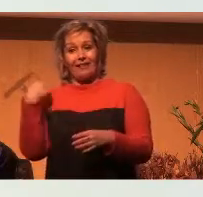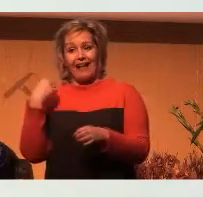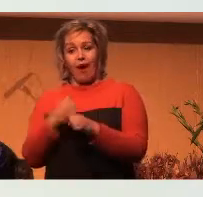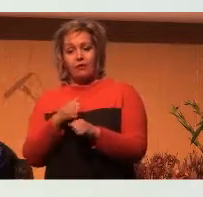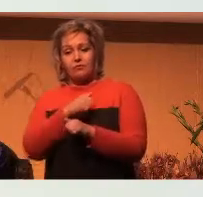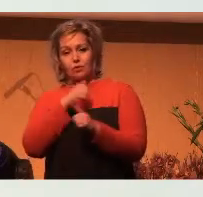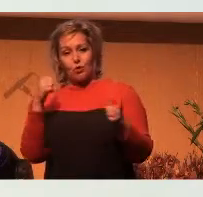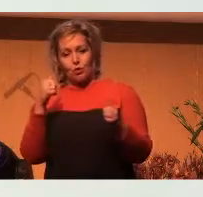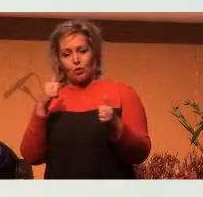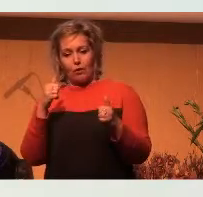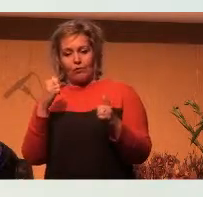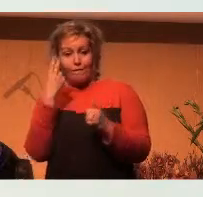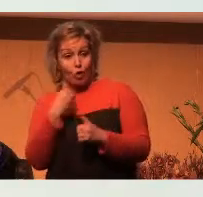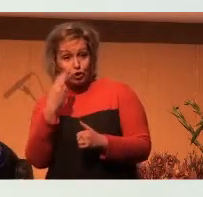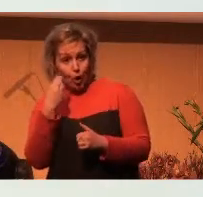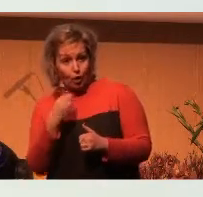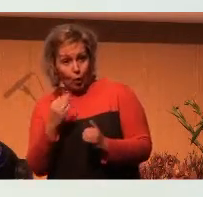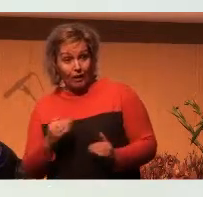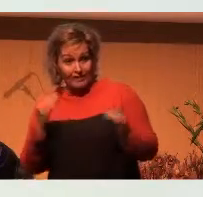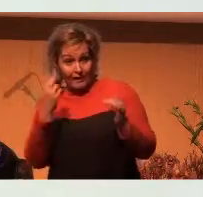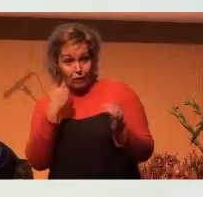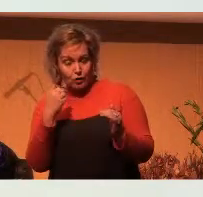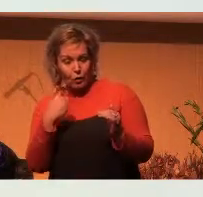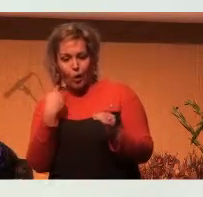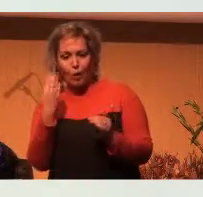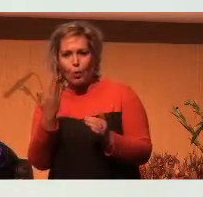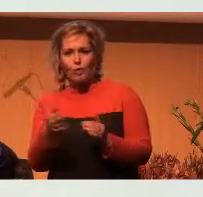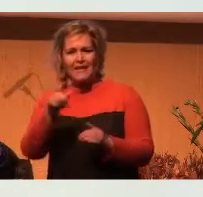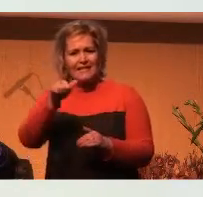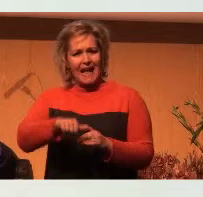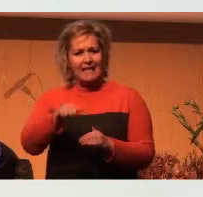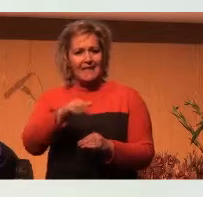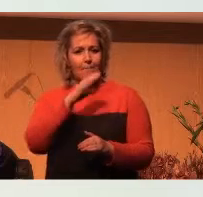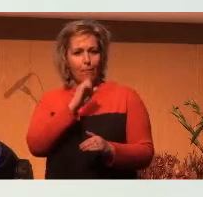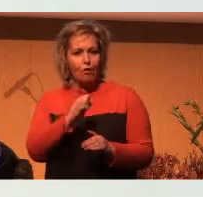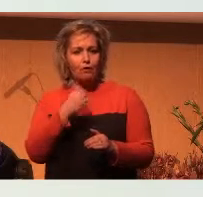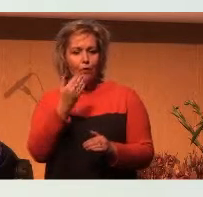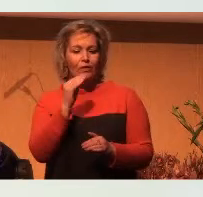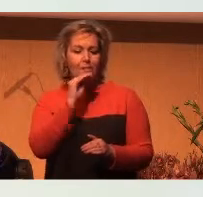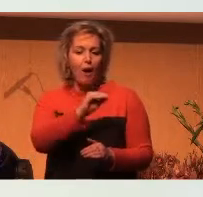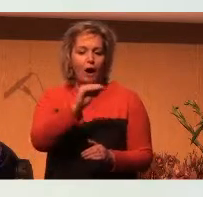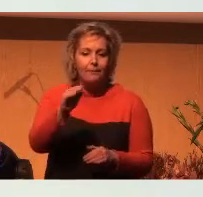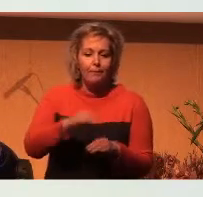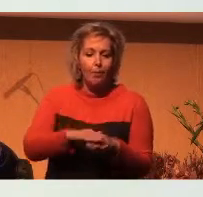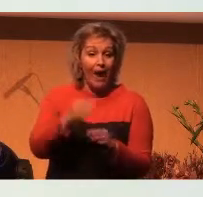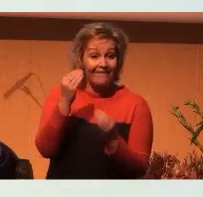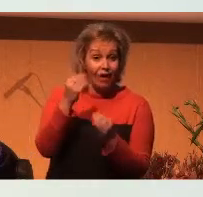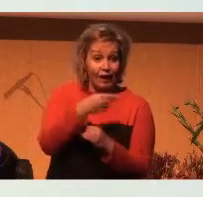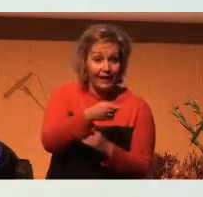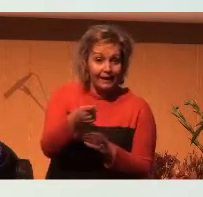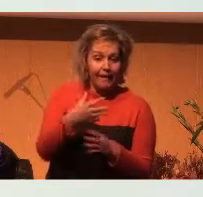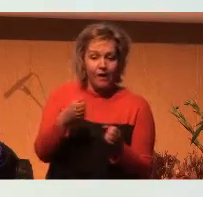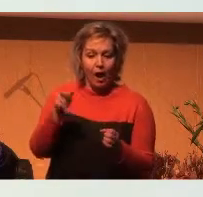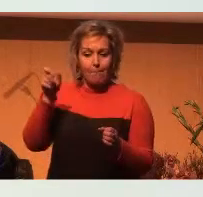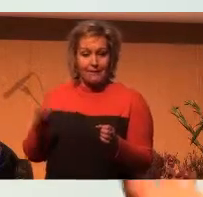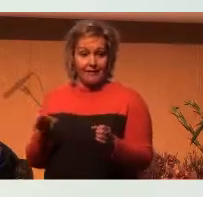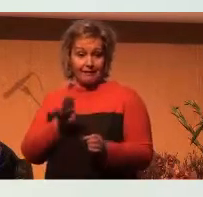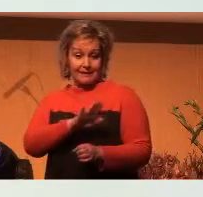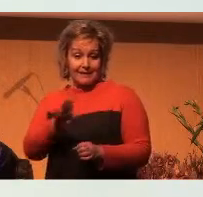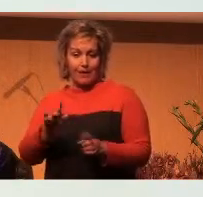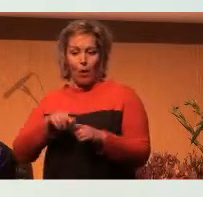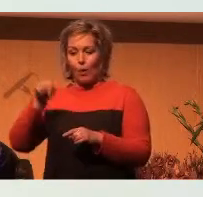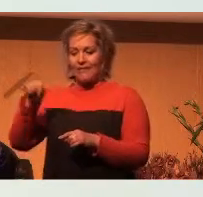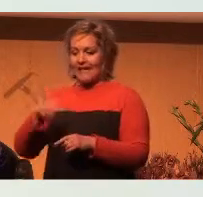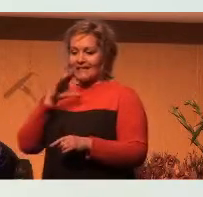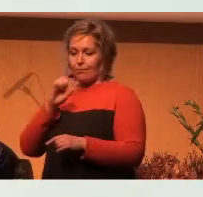et stort randomisert forsøk. Vi lot 16 poster få tilbakemeldinger om erfaringer fra pasientene sine, og